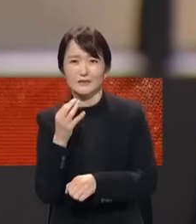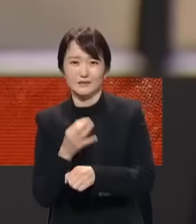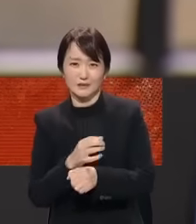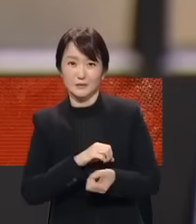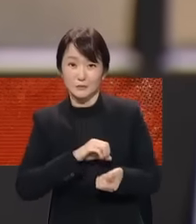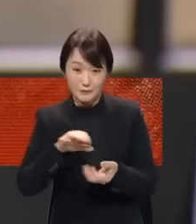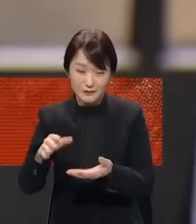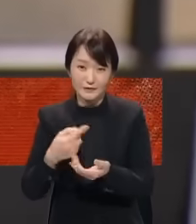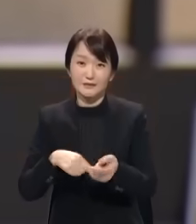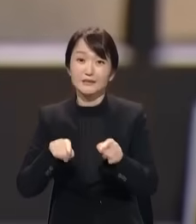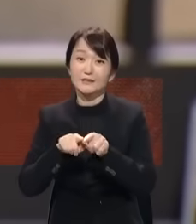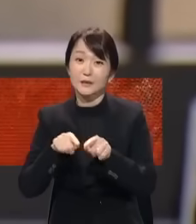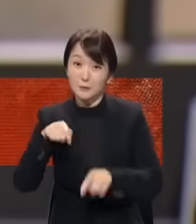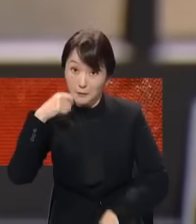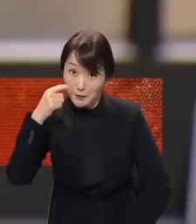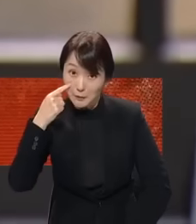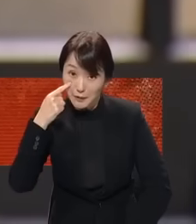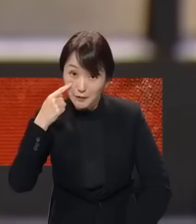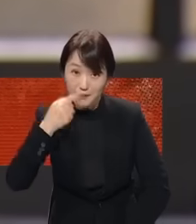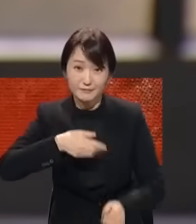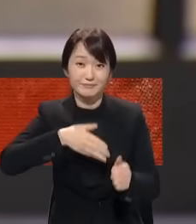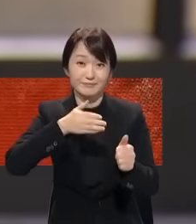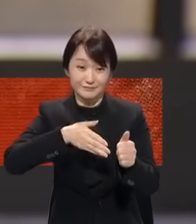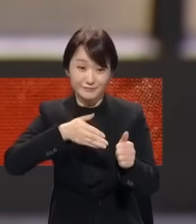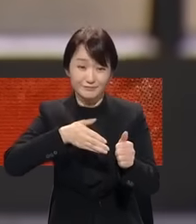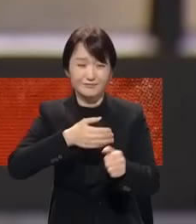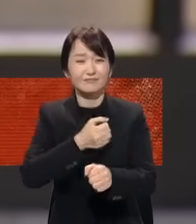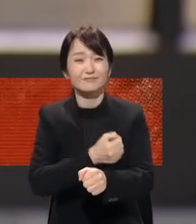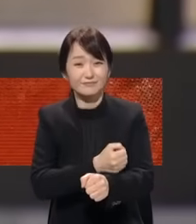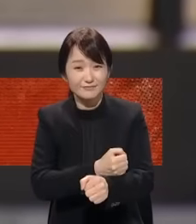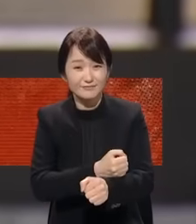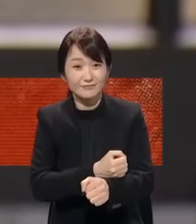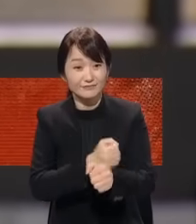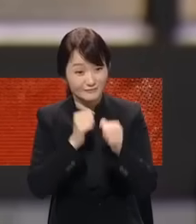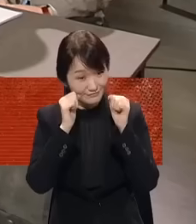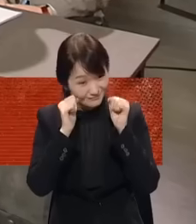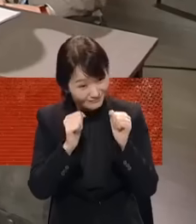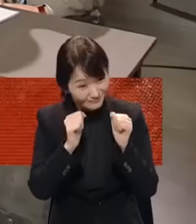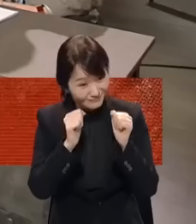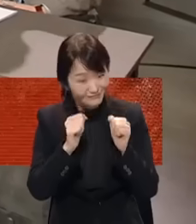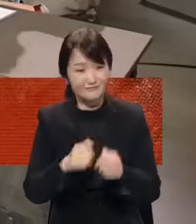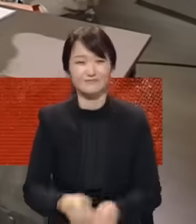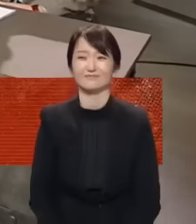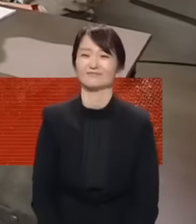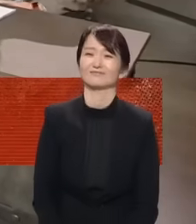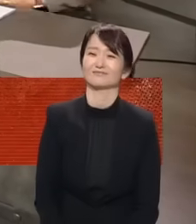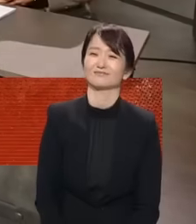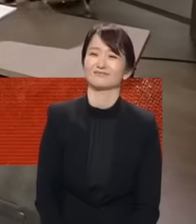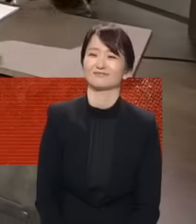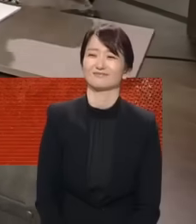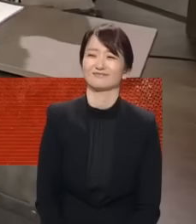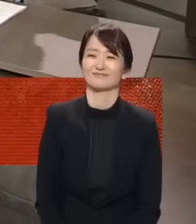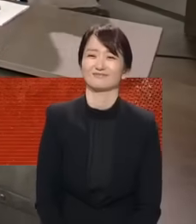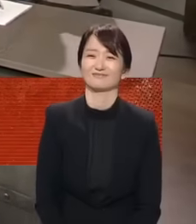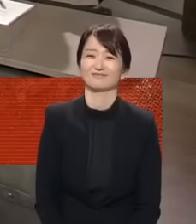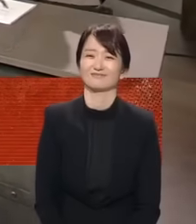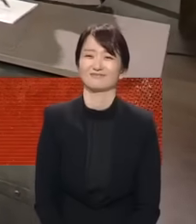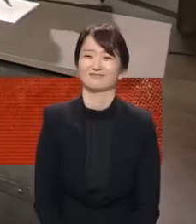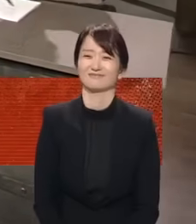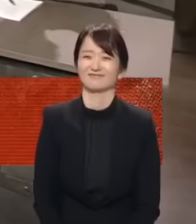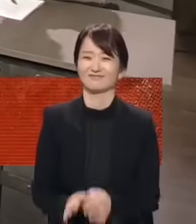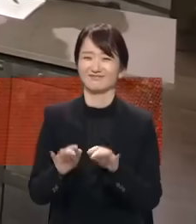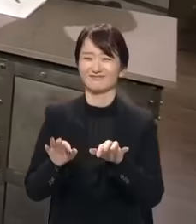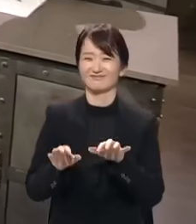보내놨으니까 같이 먹자. 그럼 부탁할게. 수고해, 동서. 화이팅. 아, 지금